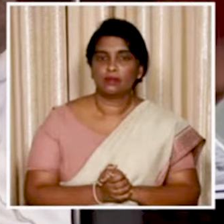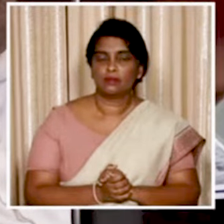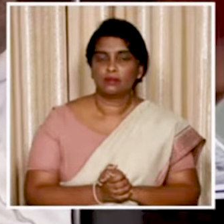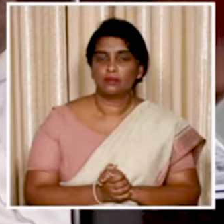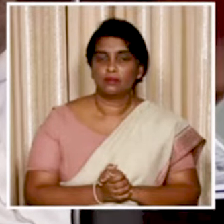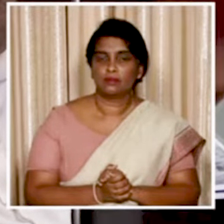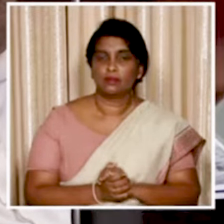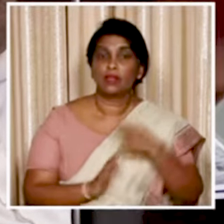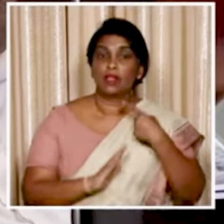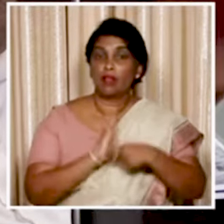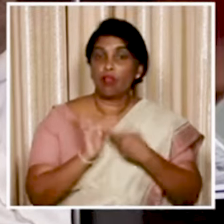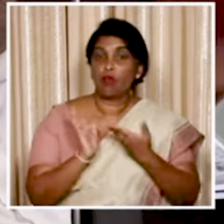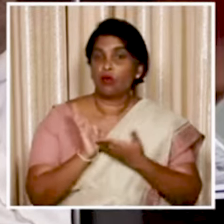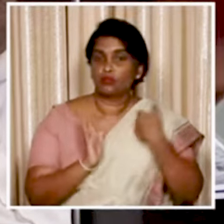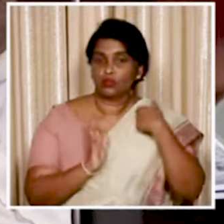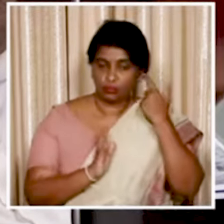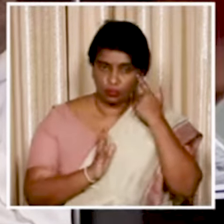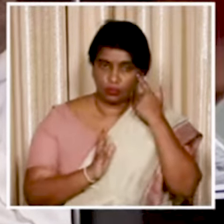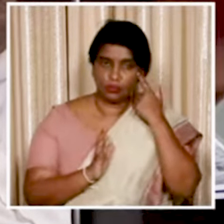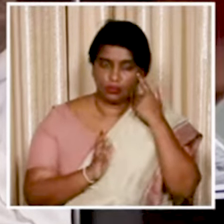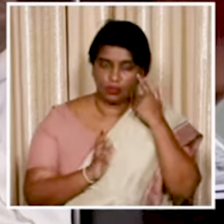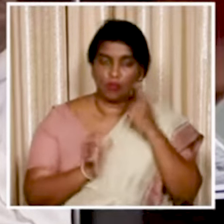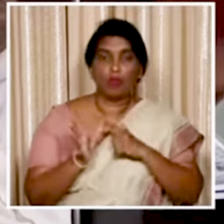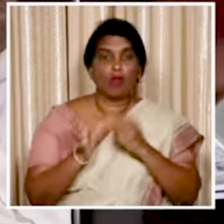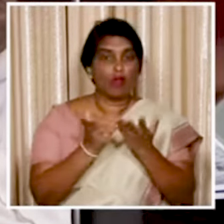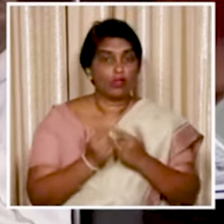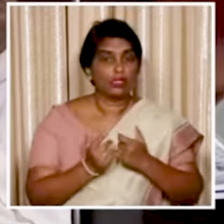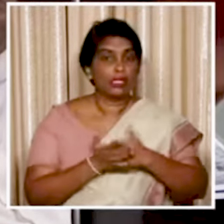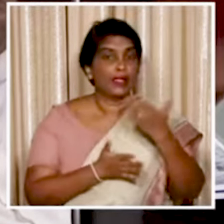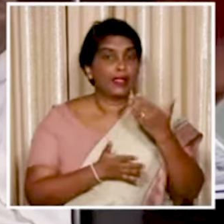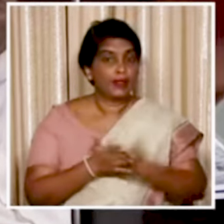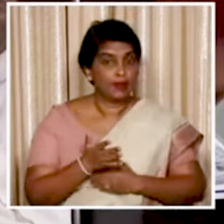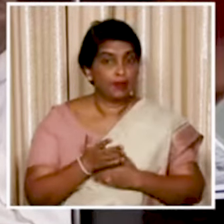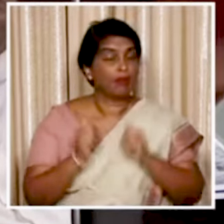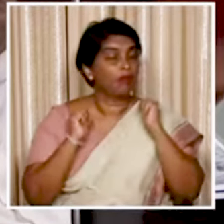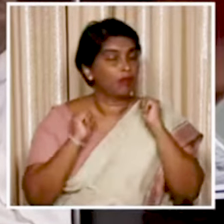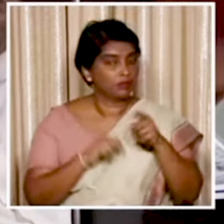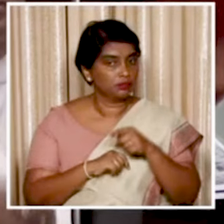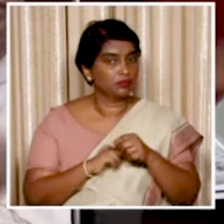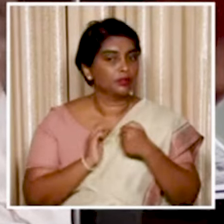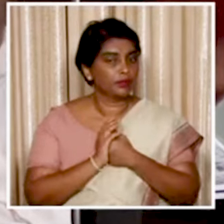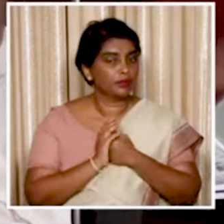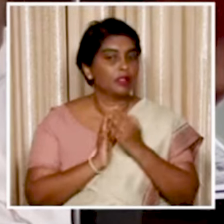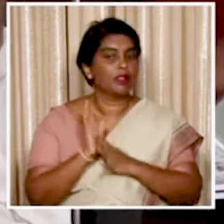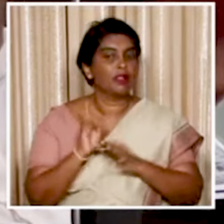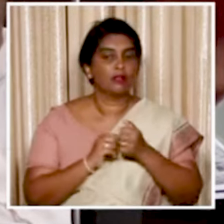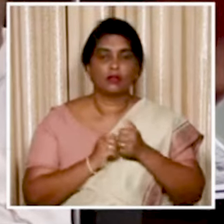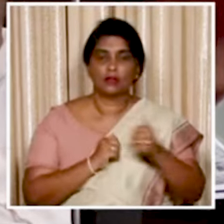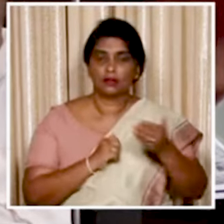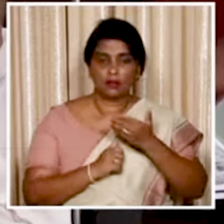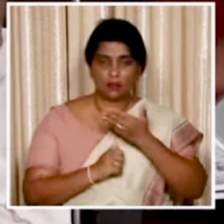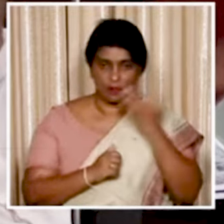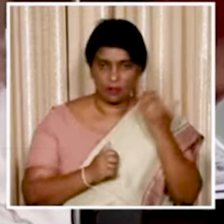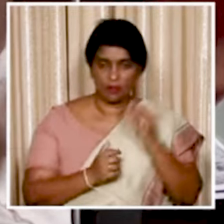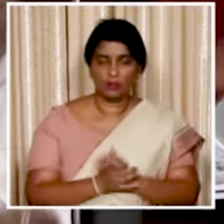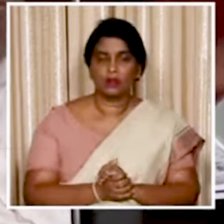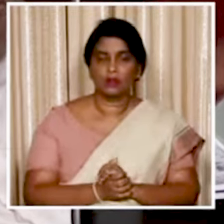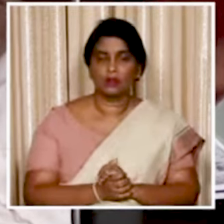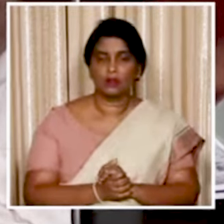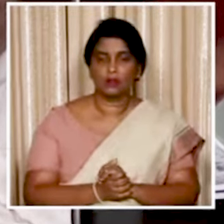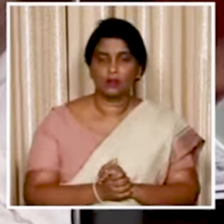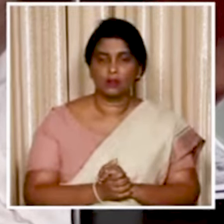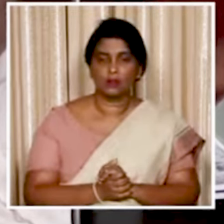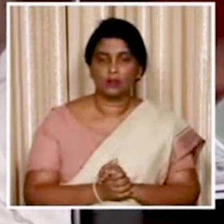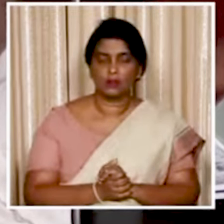දන්නවනේ ලංකාවේ තත්ත්වය ඔඩිටර් ජෙනරල් රිපෝර්ට් එක ප්‍රමාණවත් ගරු ඇමතිතුමාට පීවර ගන්න ඉතින් ඇත්ත